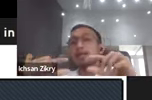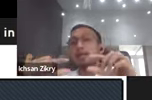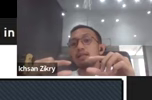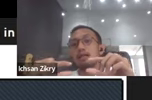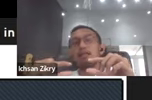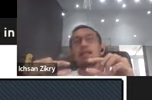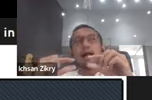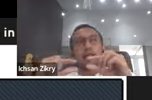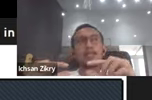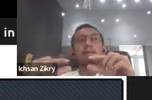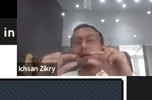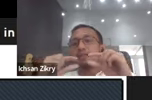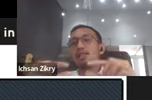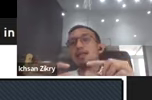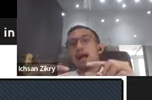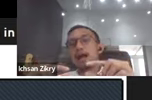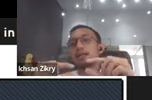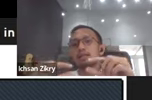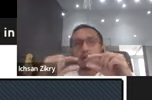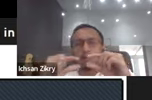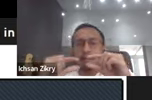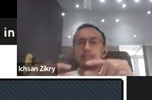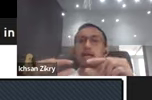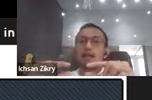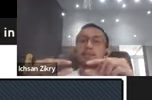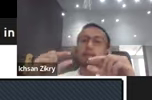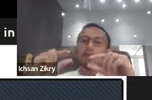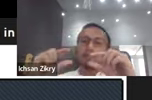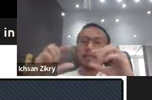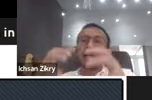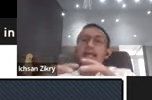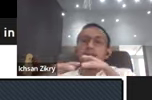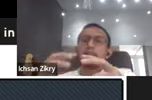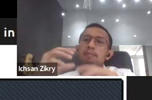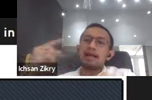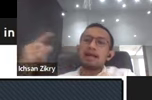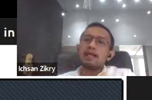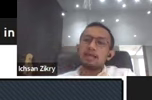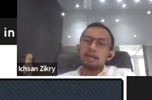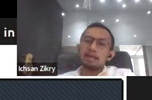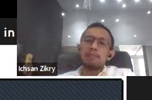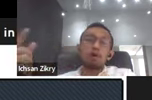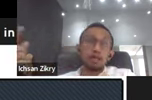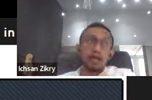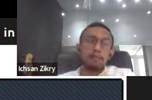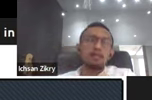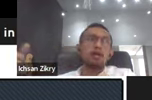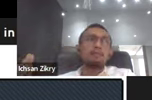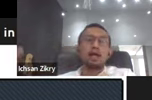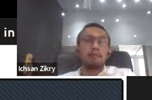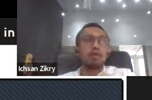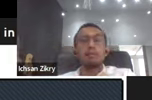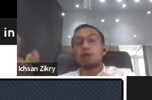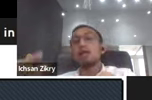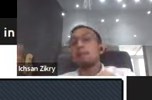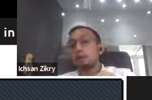tanpa adanya standar yang jelas, akibatnya pasti ada diskrepansi dalam penilaian, dalam memaknai dalam kondisi apa sih